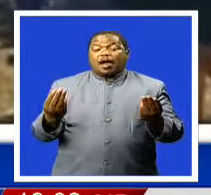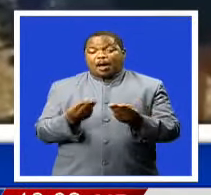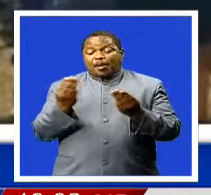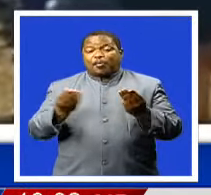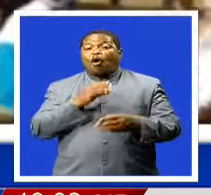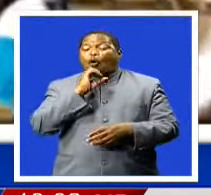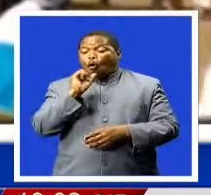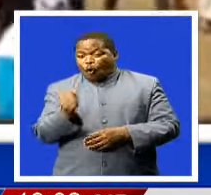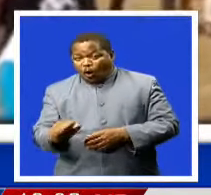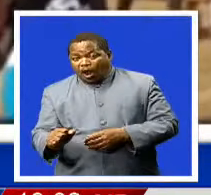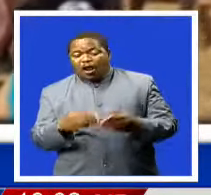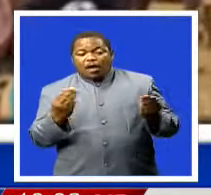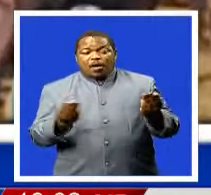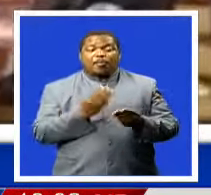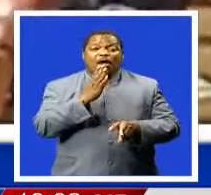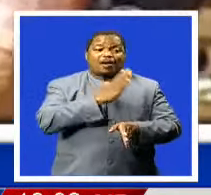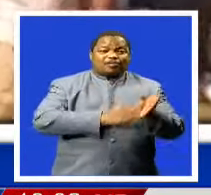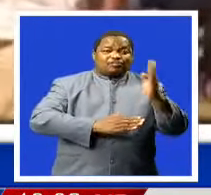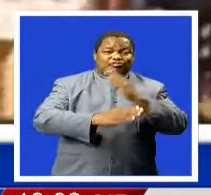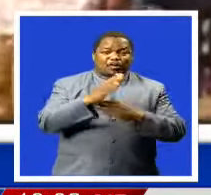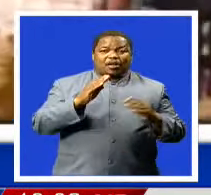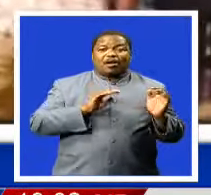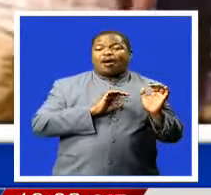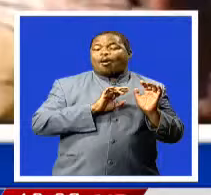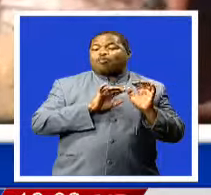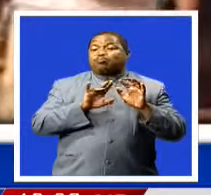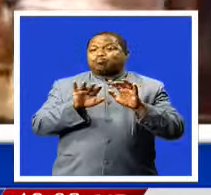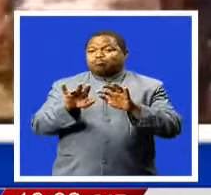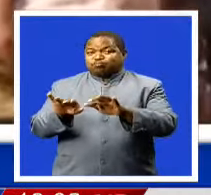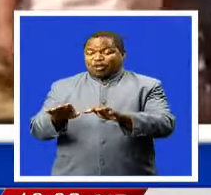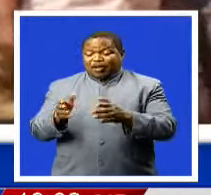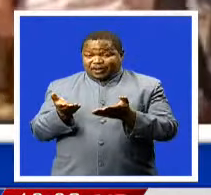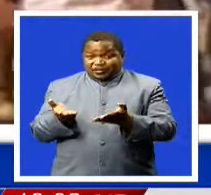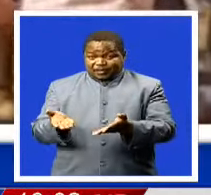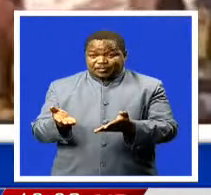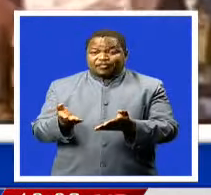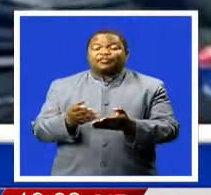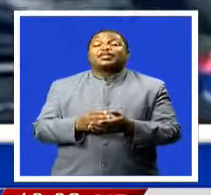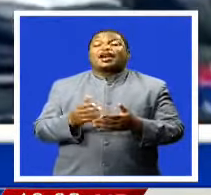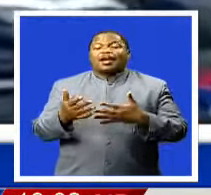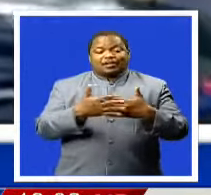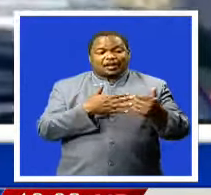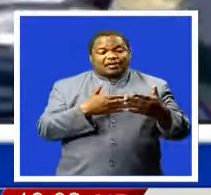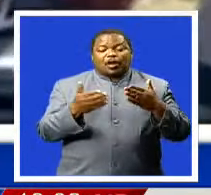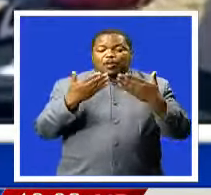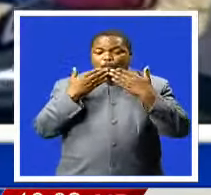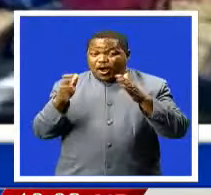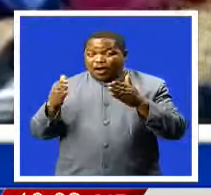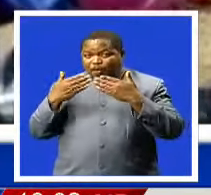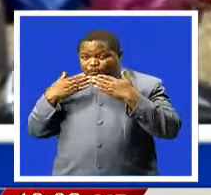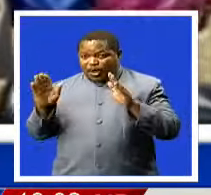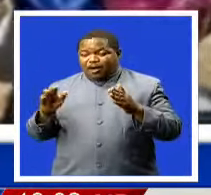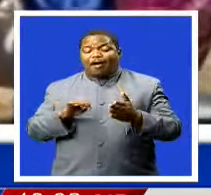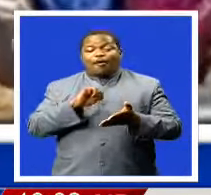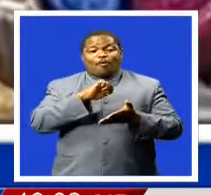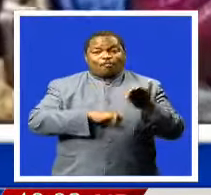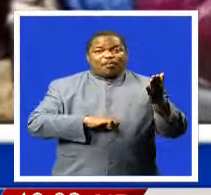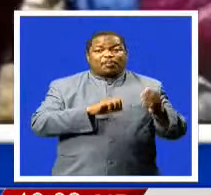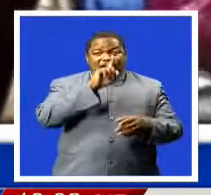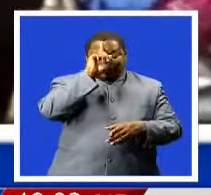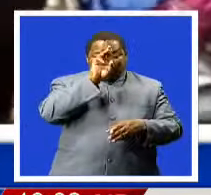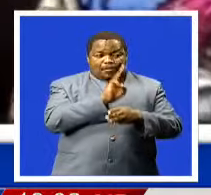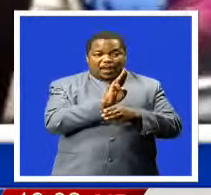Mhlekazi netinini temakhosi kanye netinhlangano letifaka ekhathi iPrime Bakery, umsakado wemoya kanye